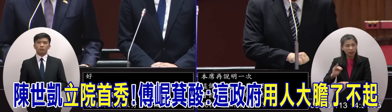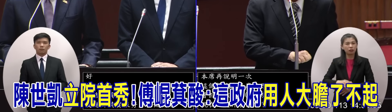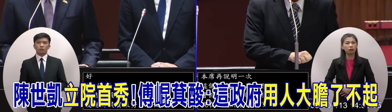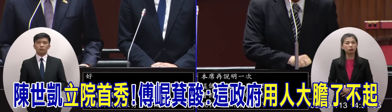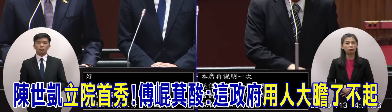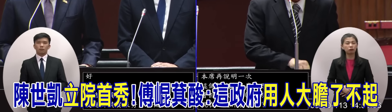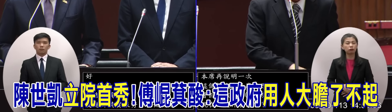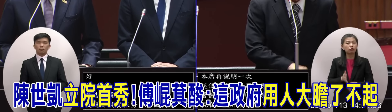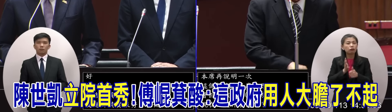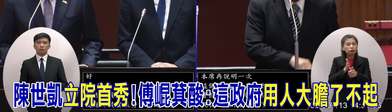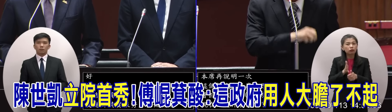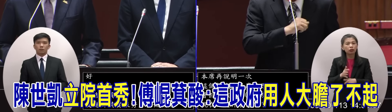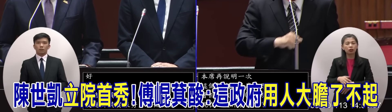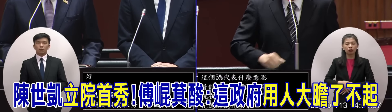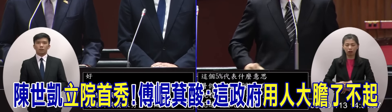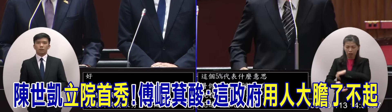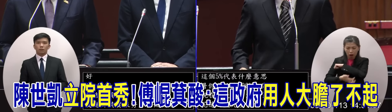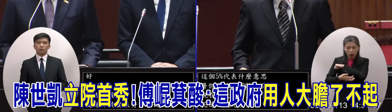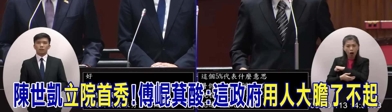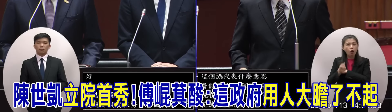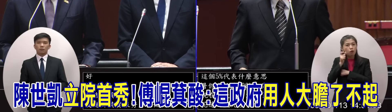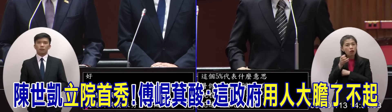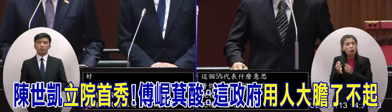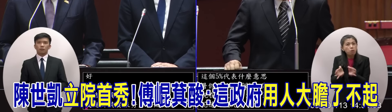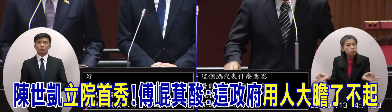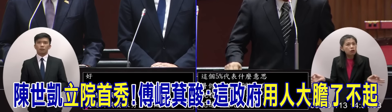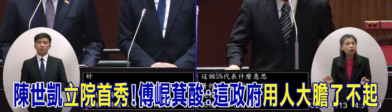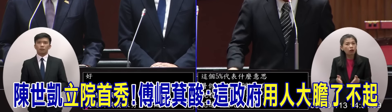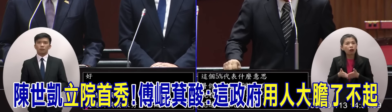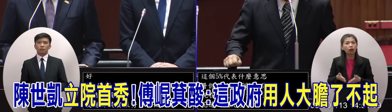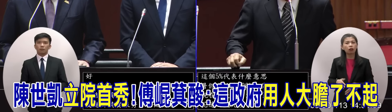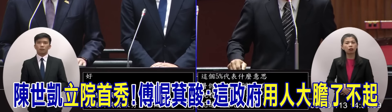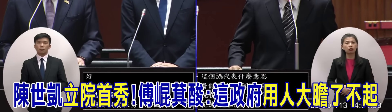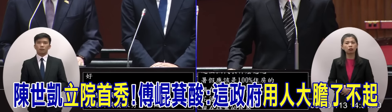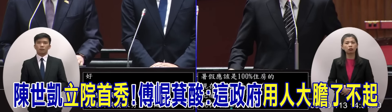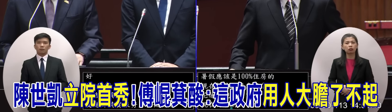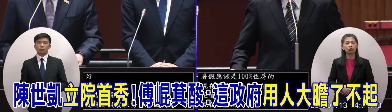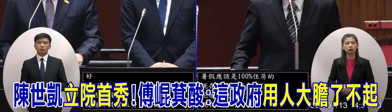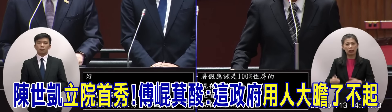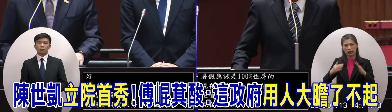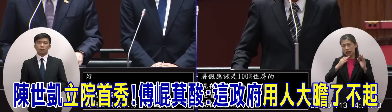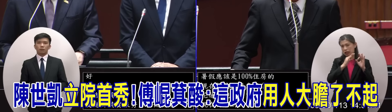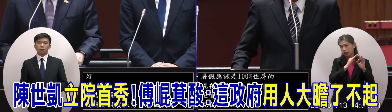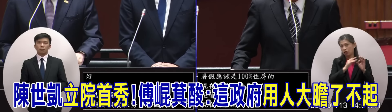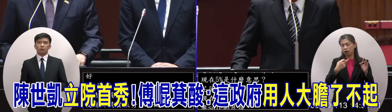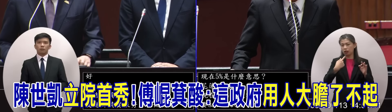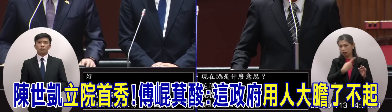请问员工的薪水要不要付？请问银行的贷款要不要付？